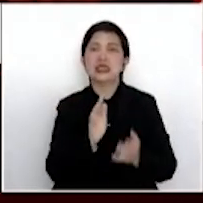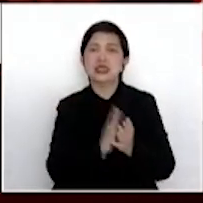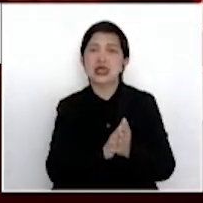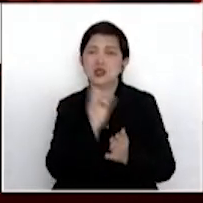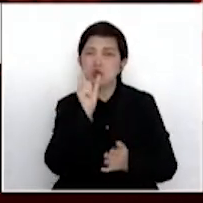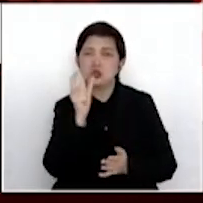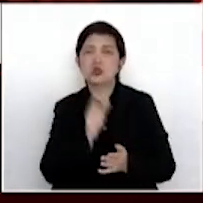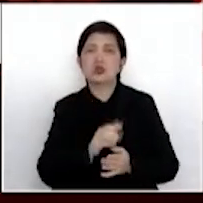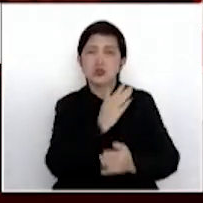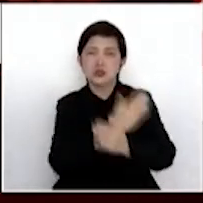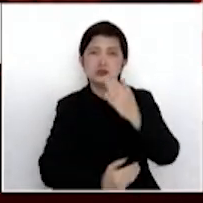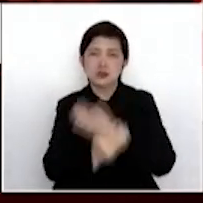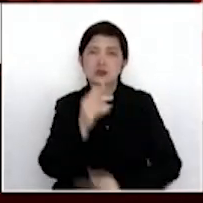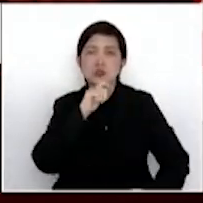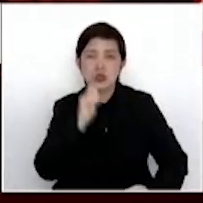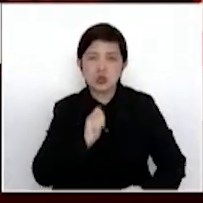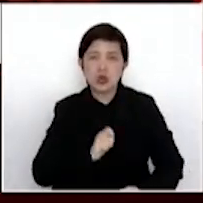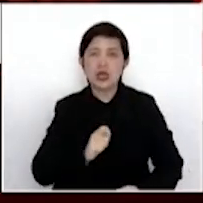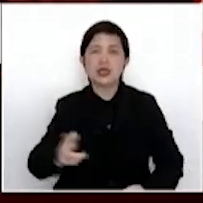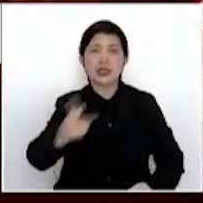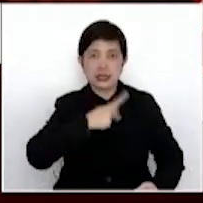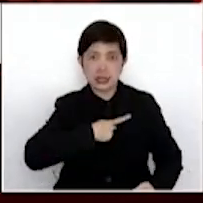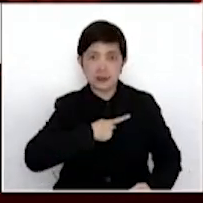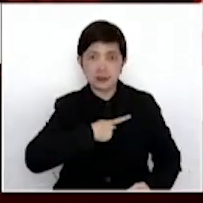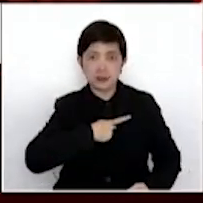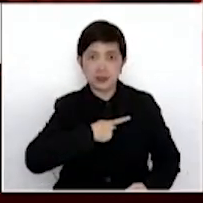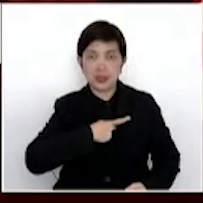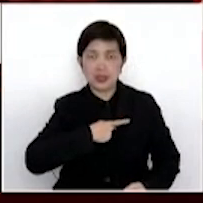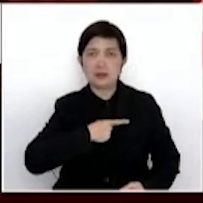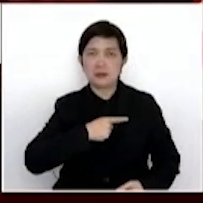dan lanjut usia bagi kami andaang